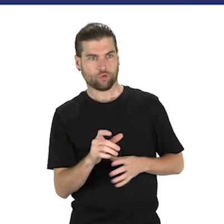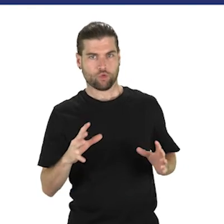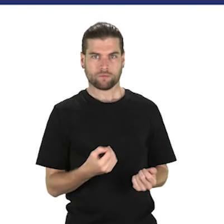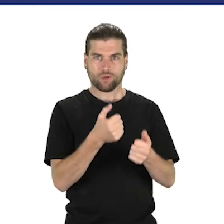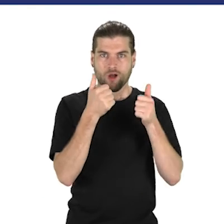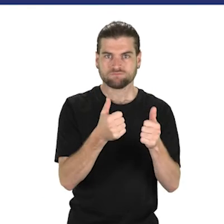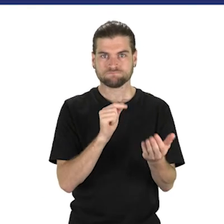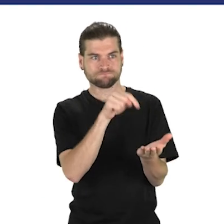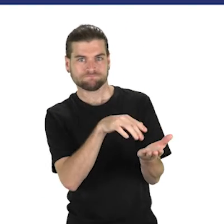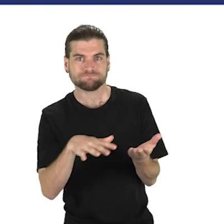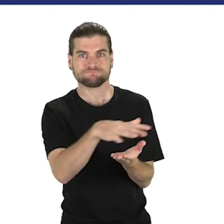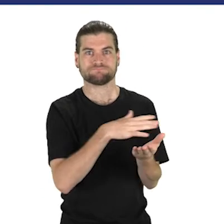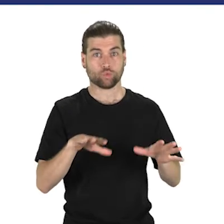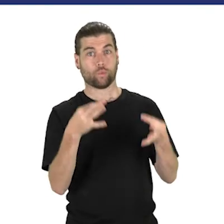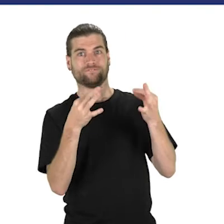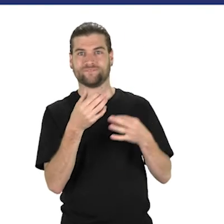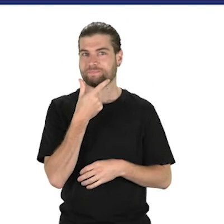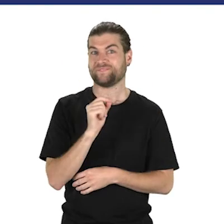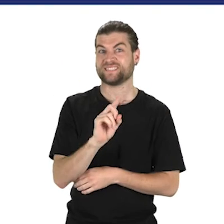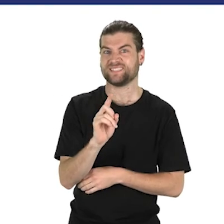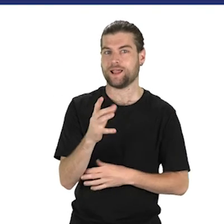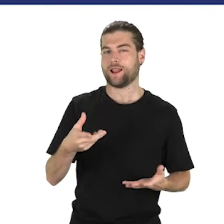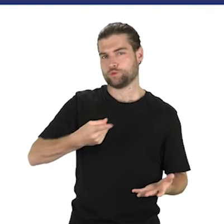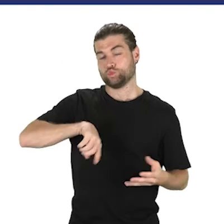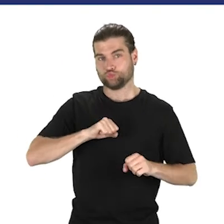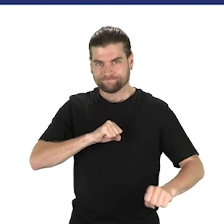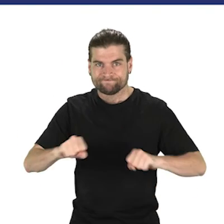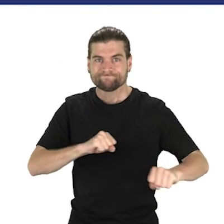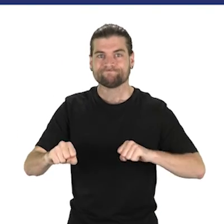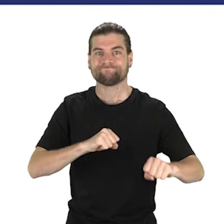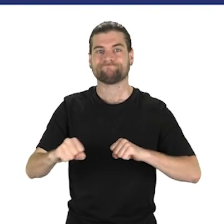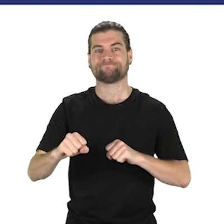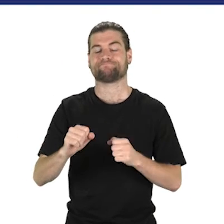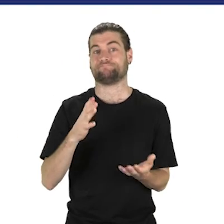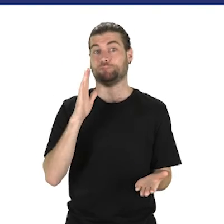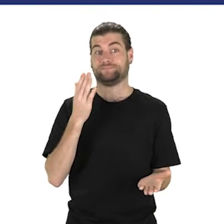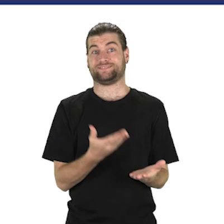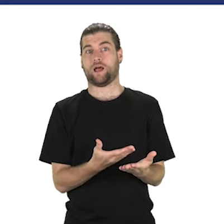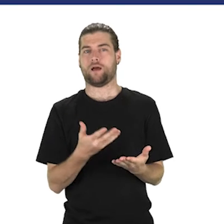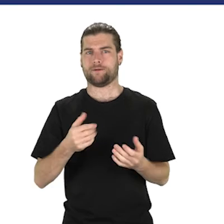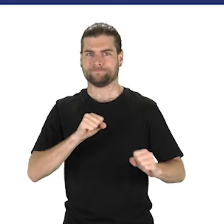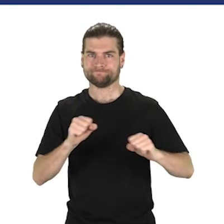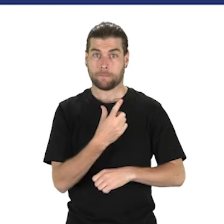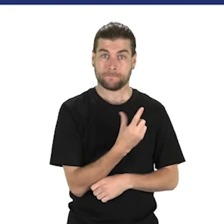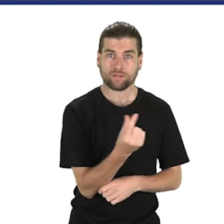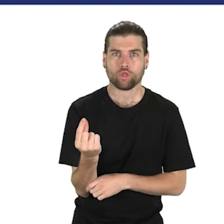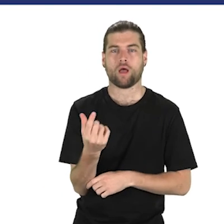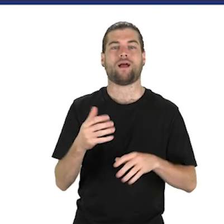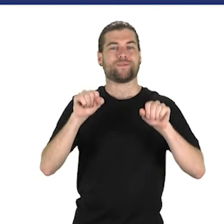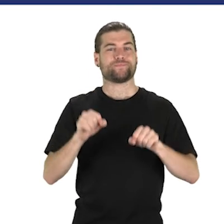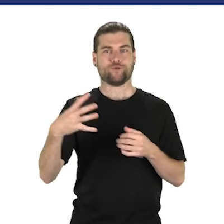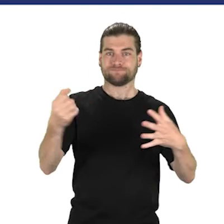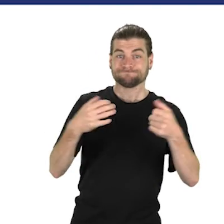toujours facile de trouver les bonnes compétences au bon endroit et donc on se mobilise, d'où l'enjeu de la dynamique